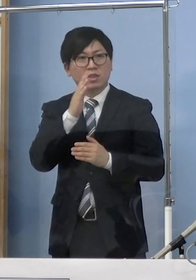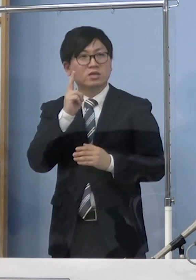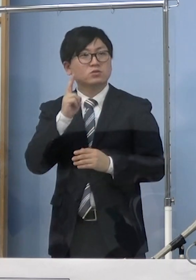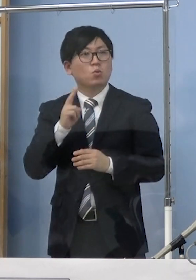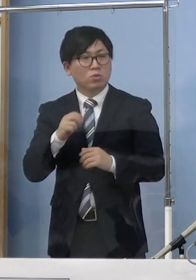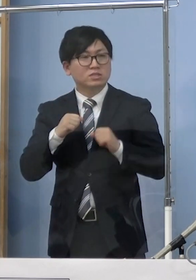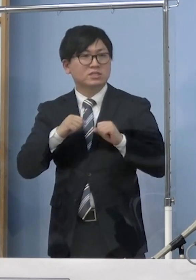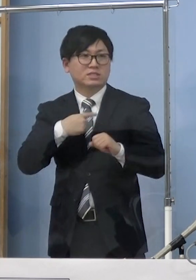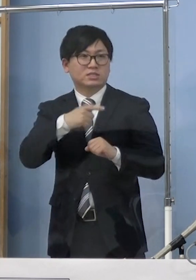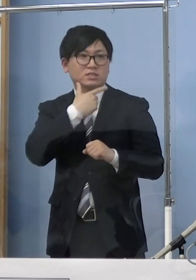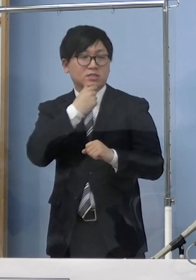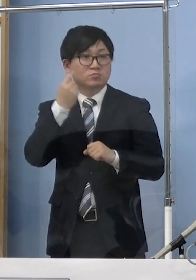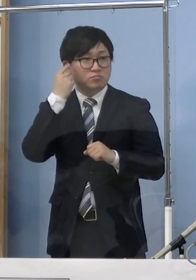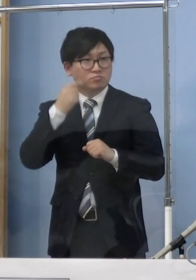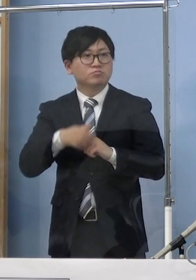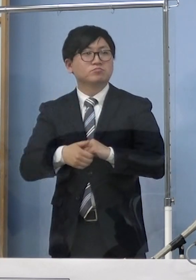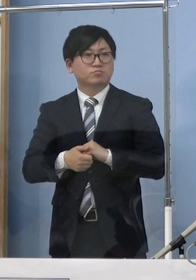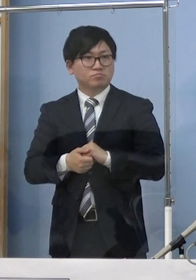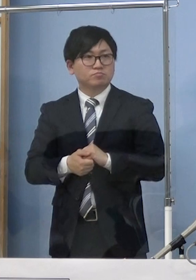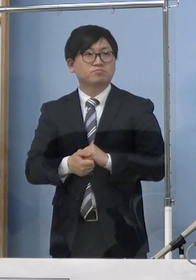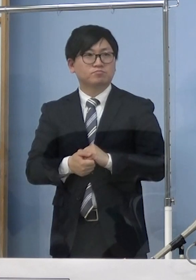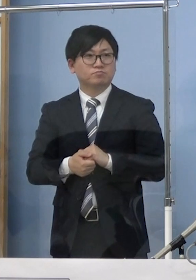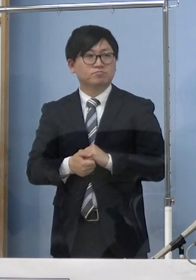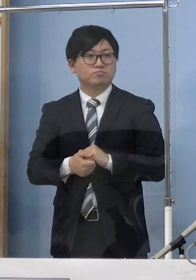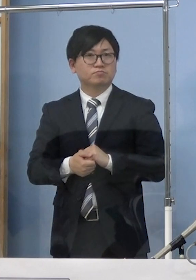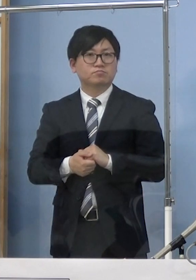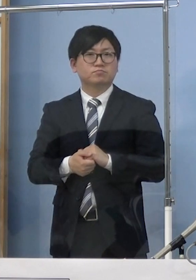ふうに思います。